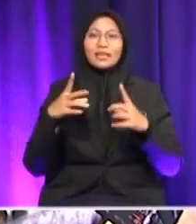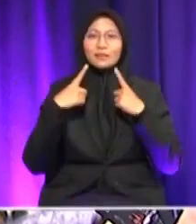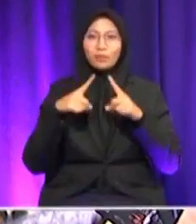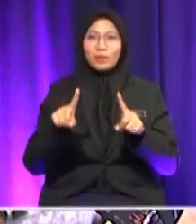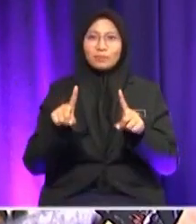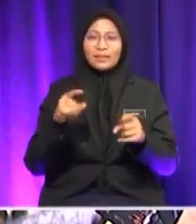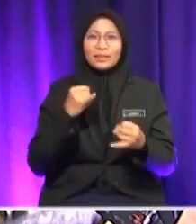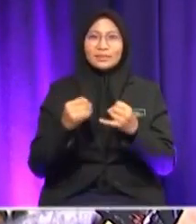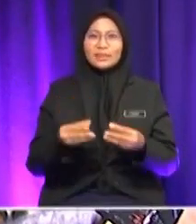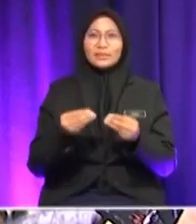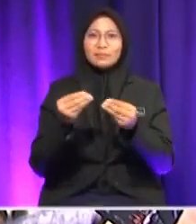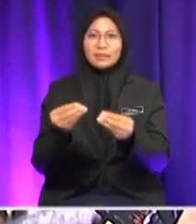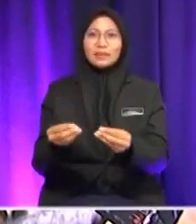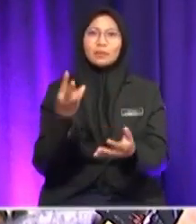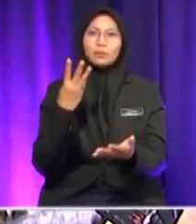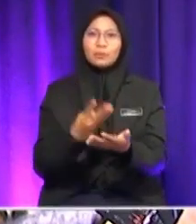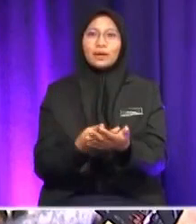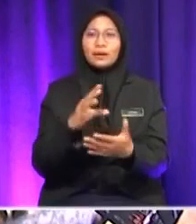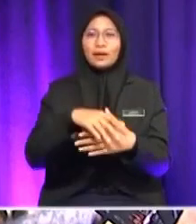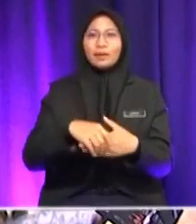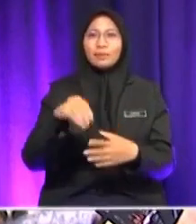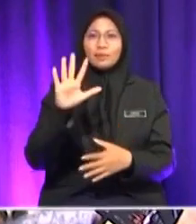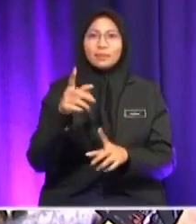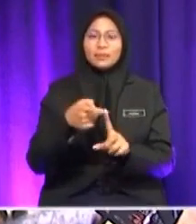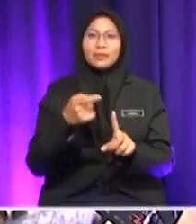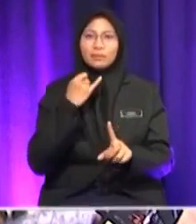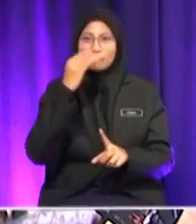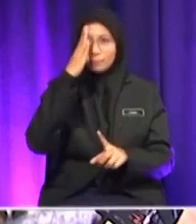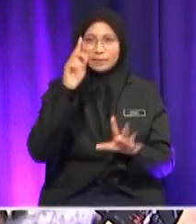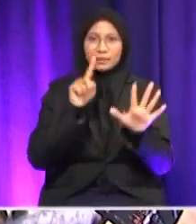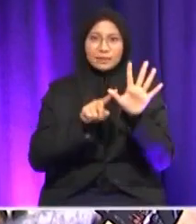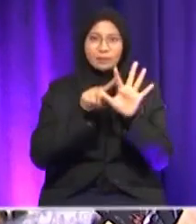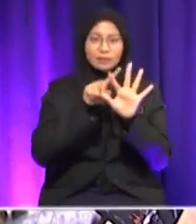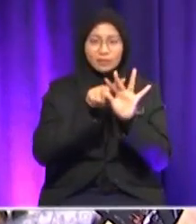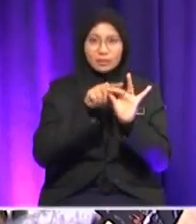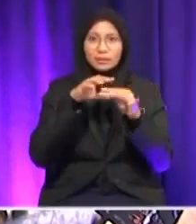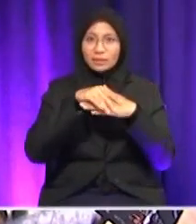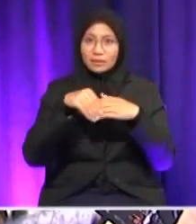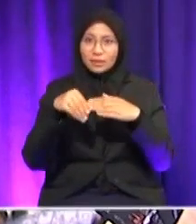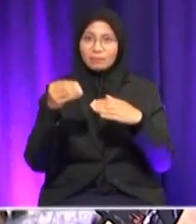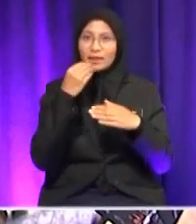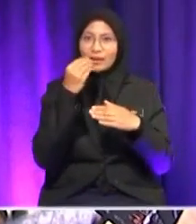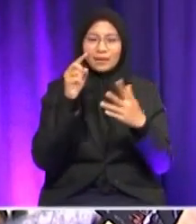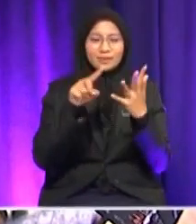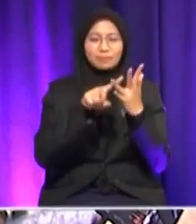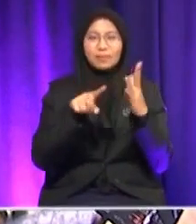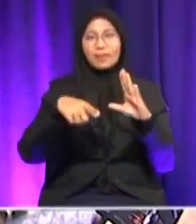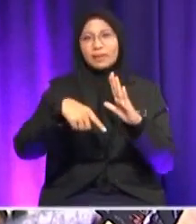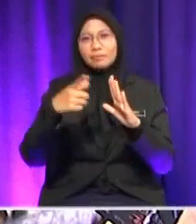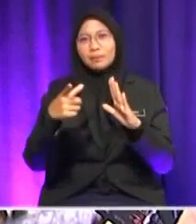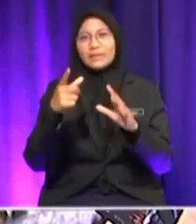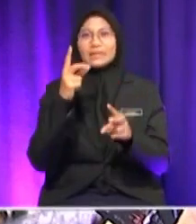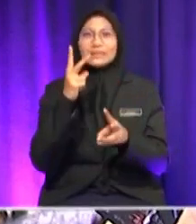diberi wang belanja oleh ibu bapanya, bagaimana cara beliau memecahkannya. RM2-3 untuk makanan dan selebihnya untuk membeli alat tulis